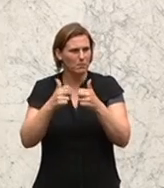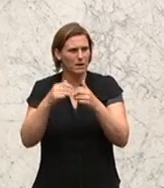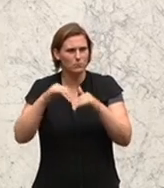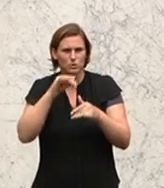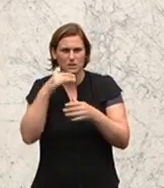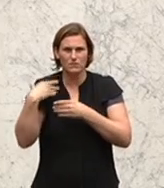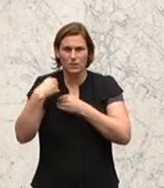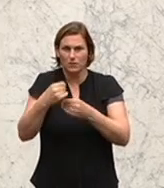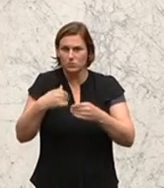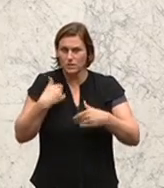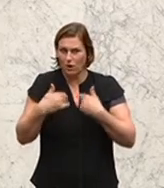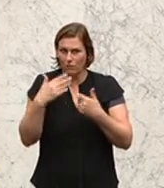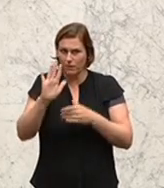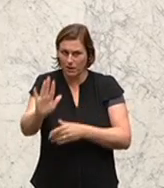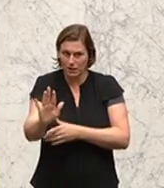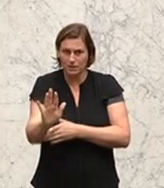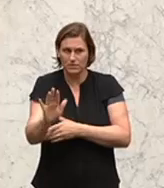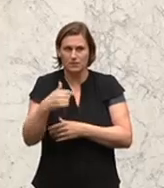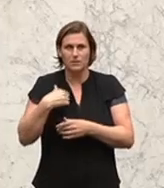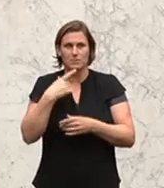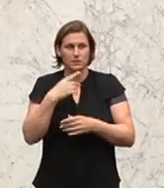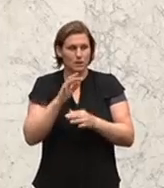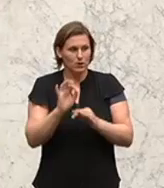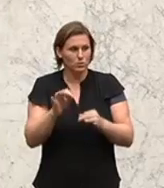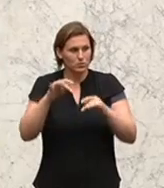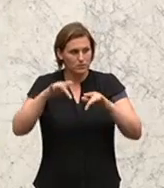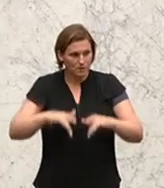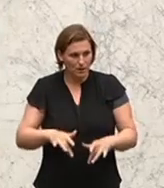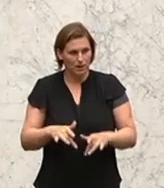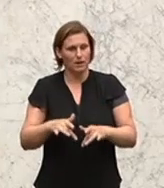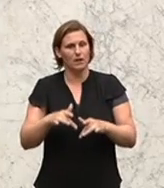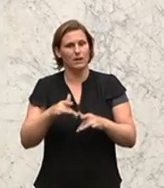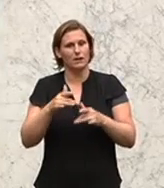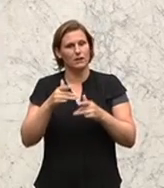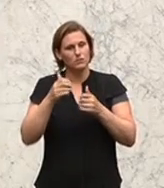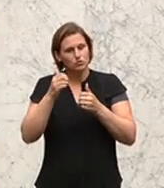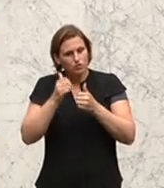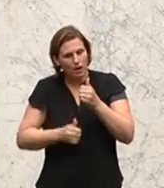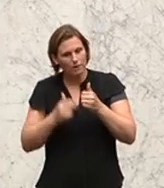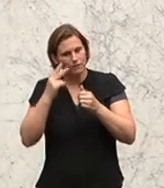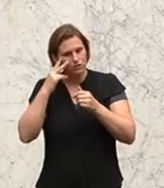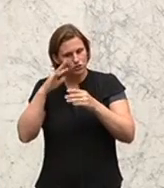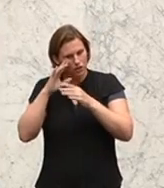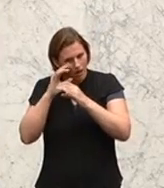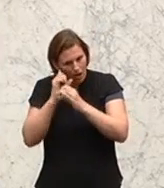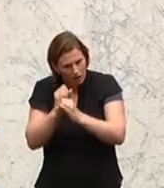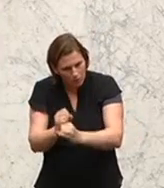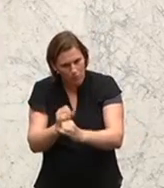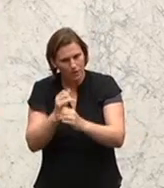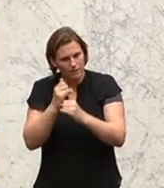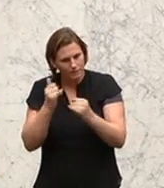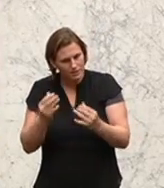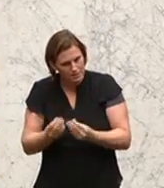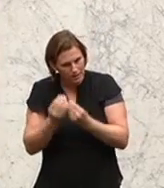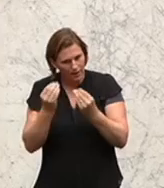wiederholen, das braucht euch ja nicht gleich wieder aufregen. Ich sage nur, wir sollten hier geschärft in Fokus auf den haben, um was